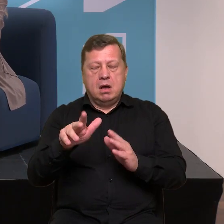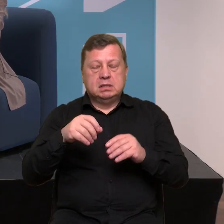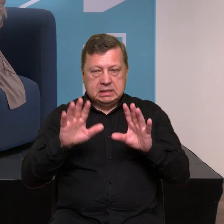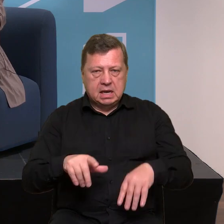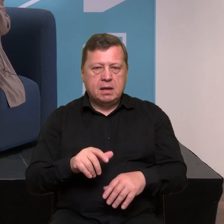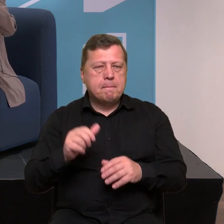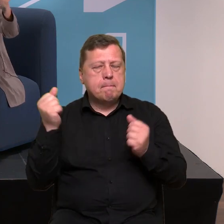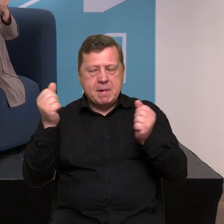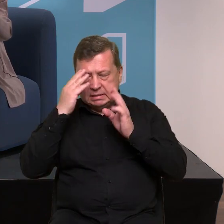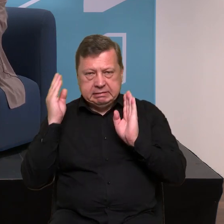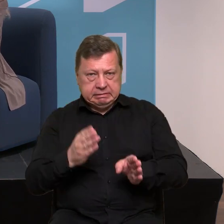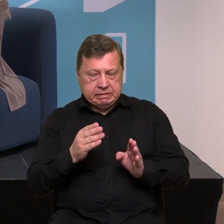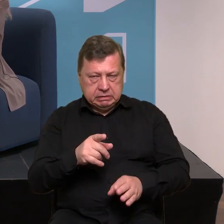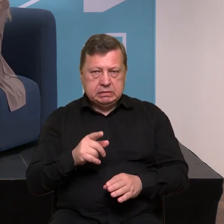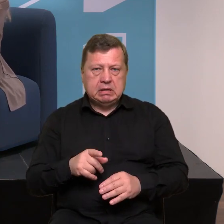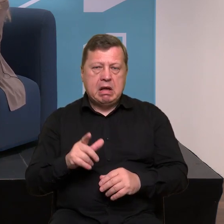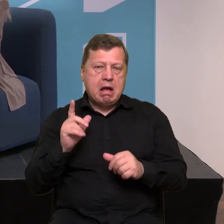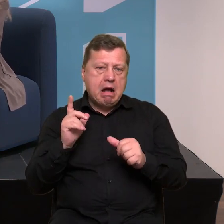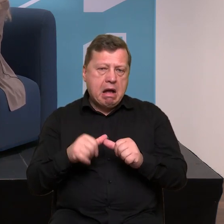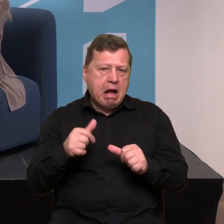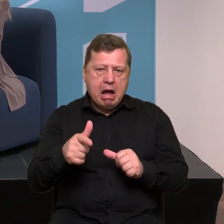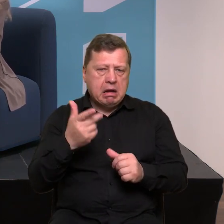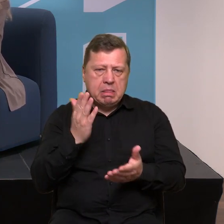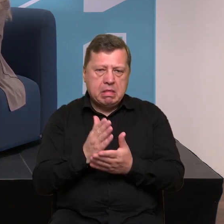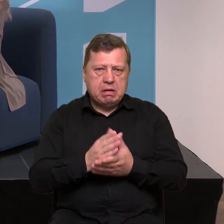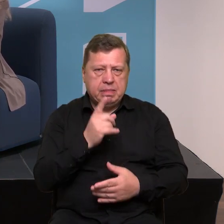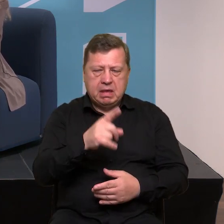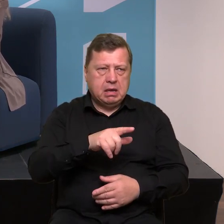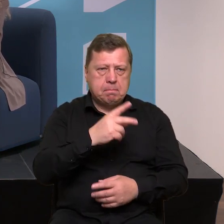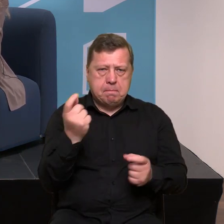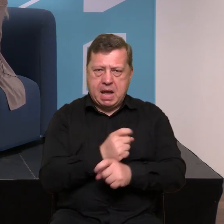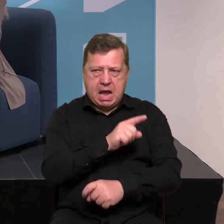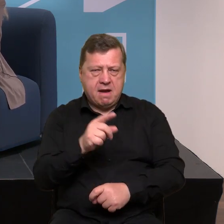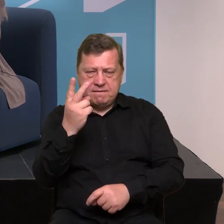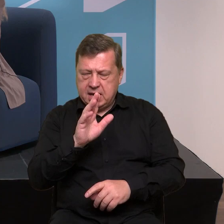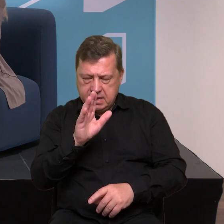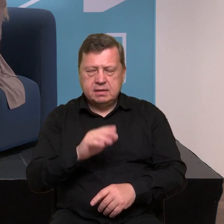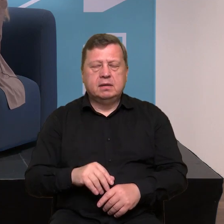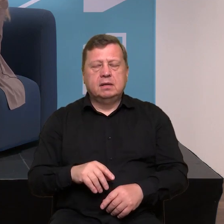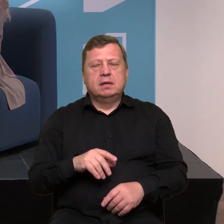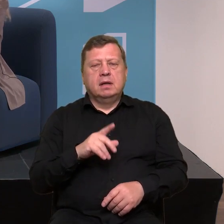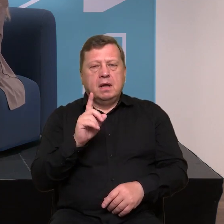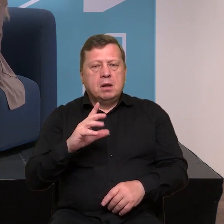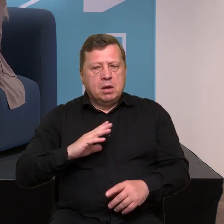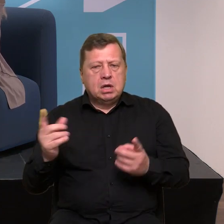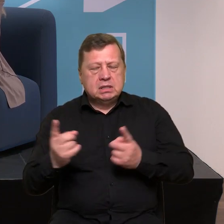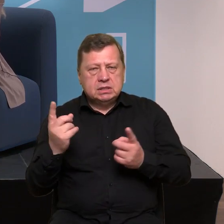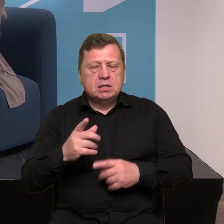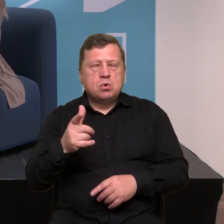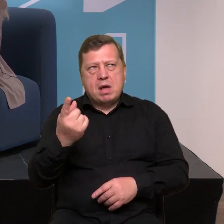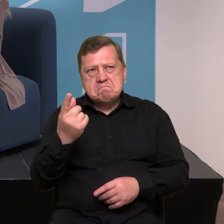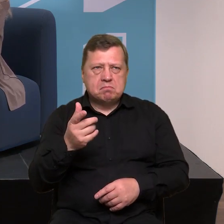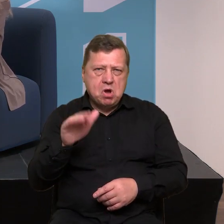Mocne sfokusowanie, ale nie tylko te z tych krajów. I była taka sytuacja, powiedzmy,